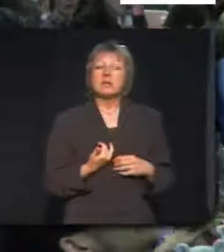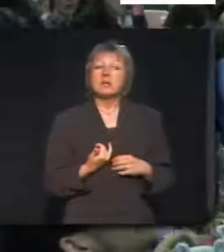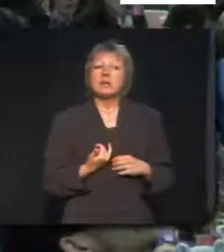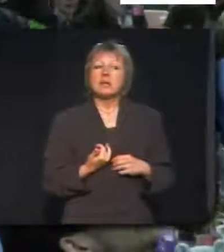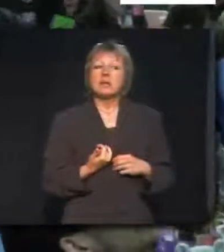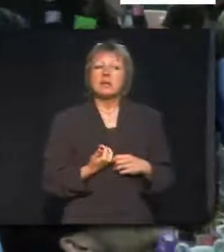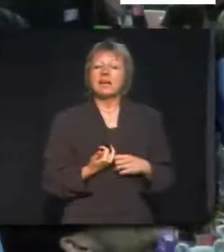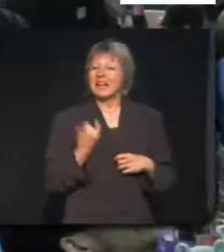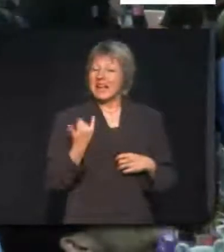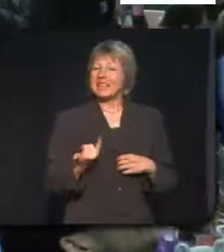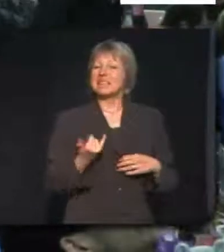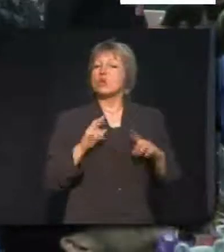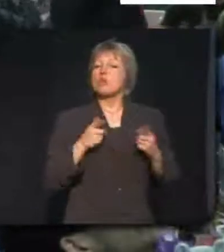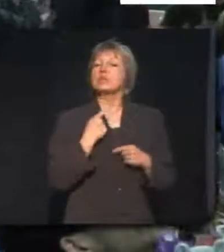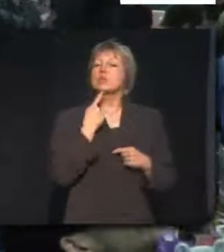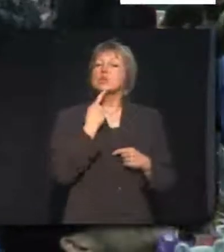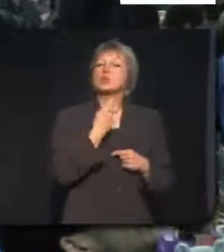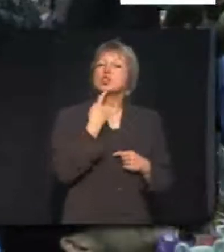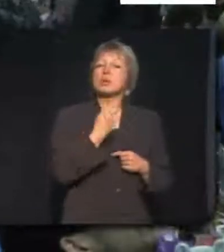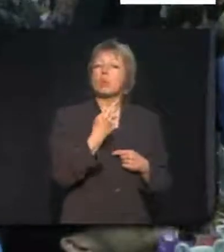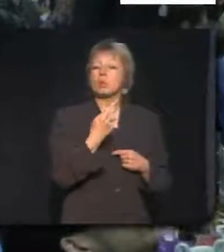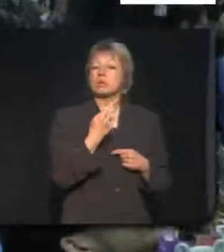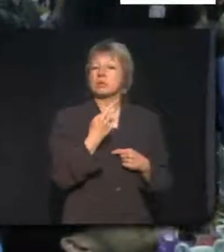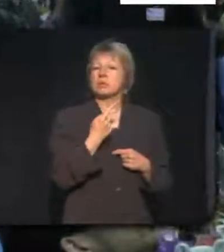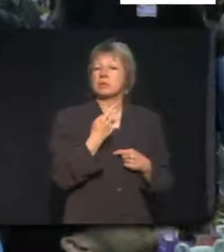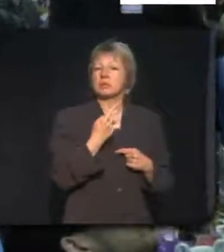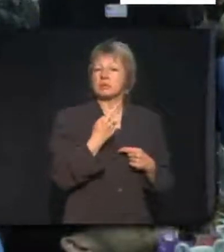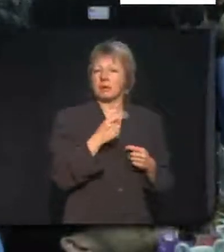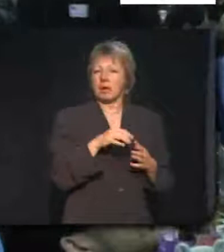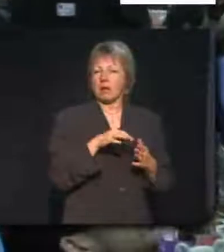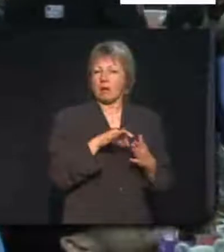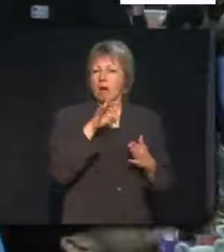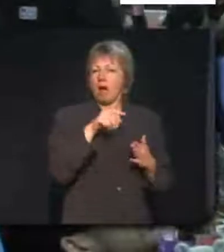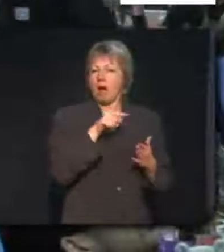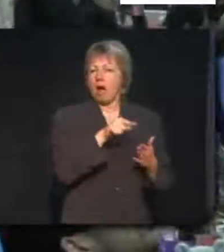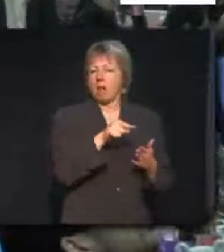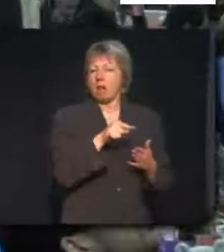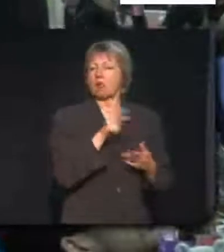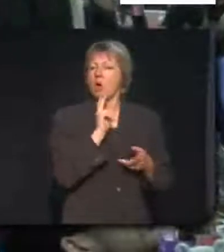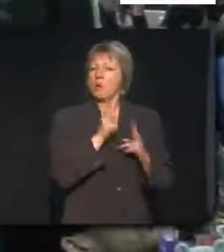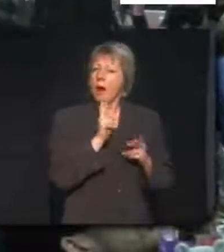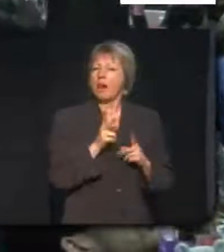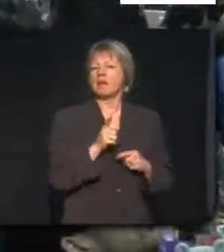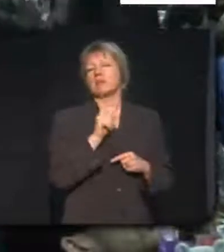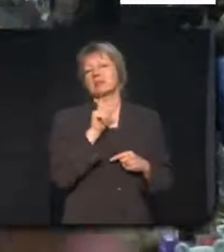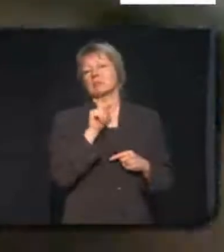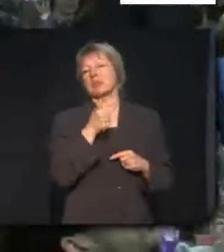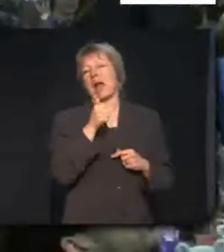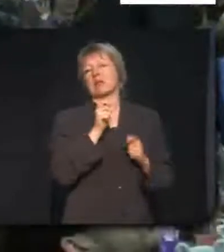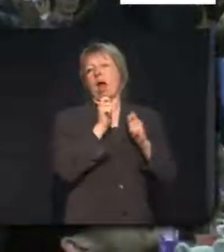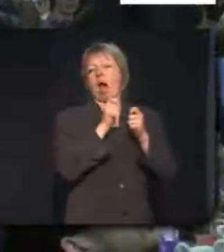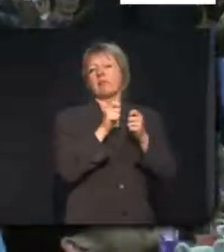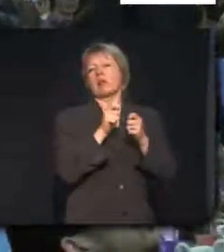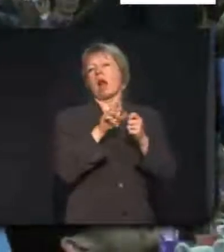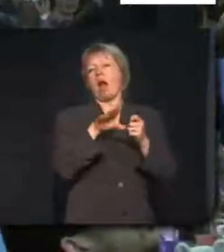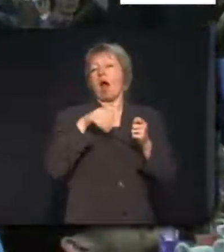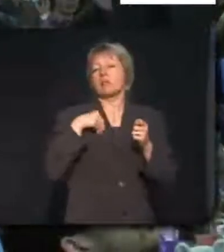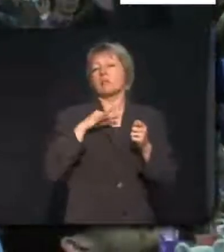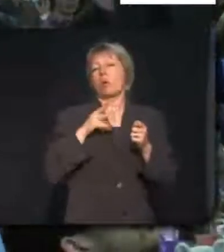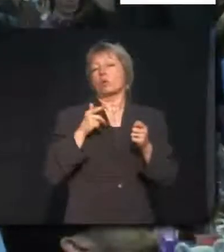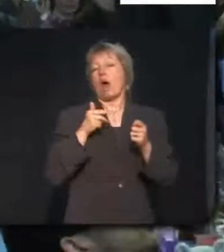echten Profi Voting werden wir ja die Module reduzieren auf einen Antrag und der wird angenommen oder abgelehnt ich hatte jetzt